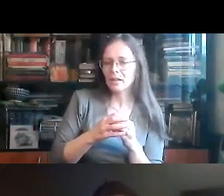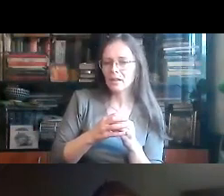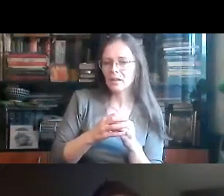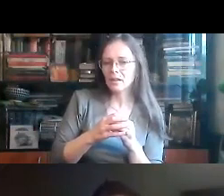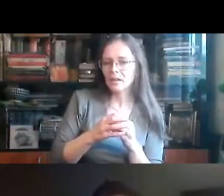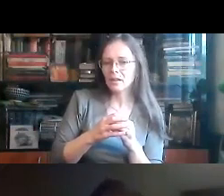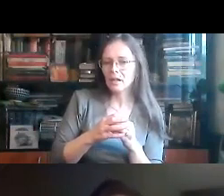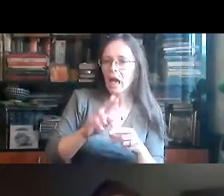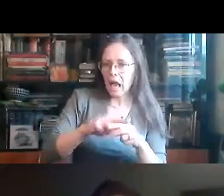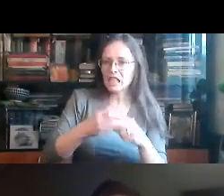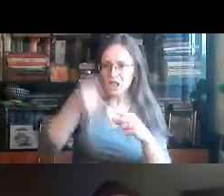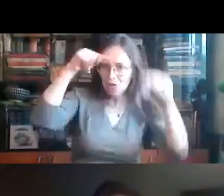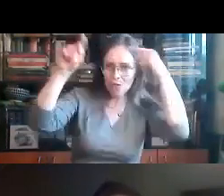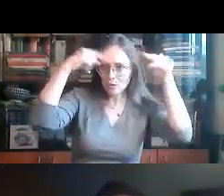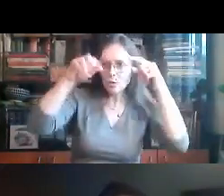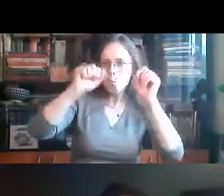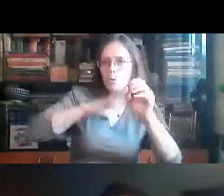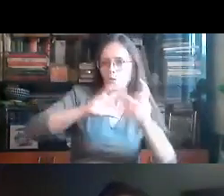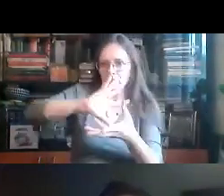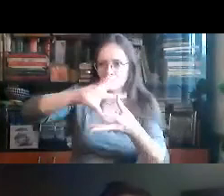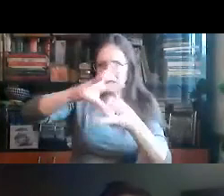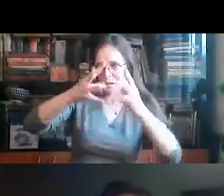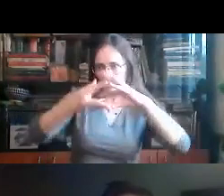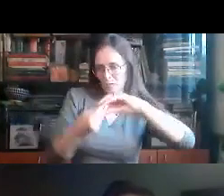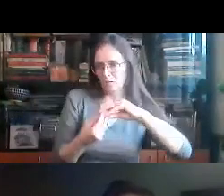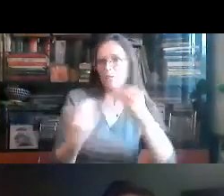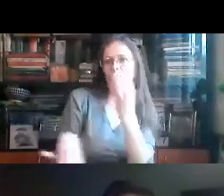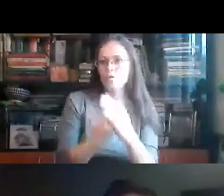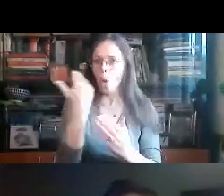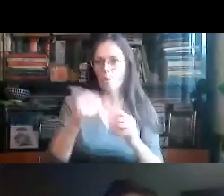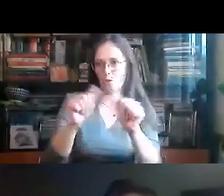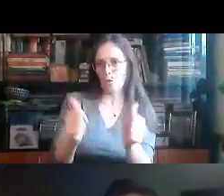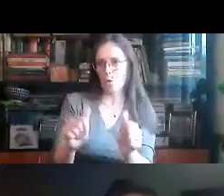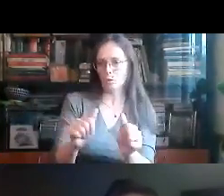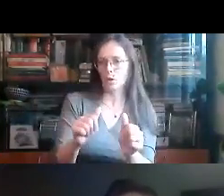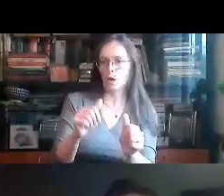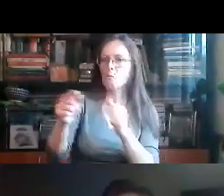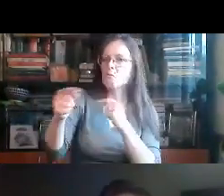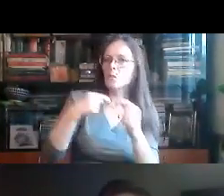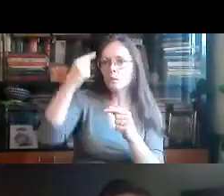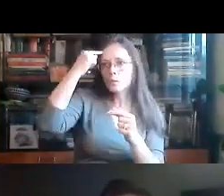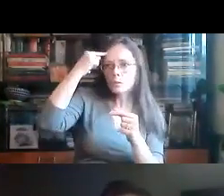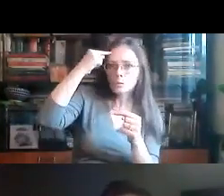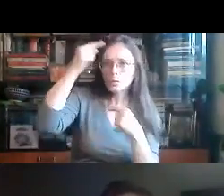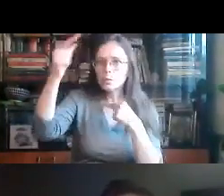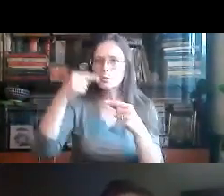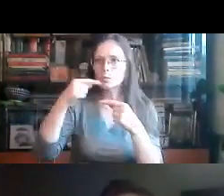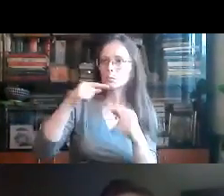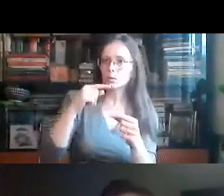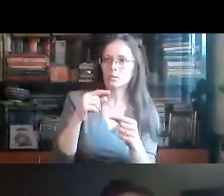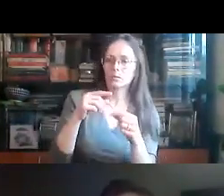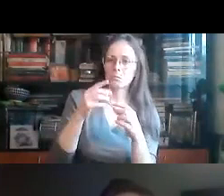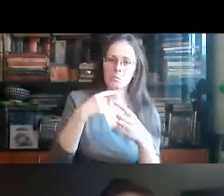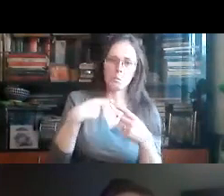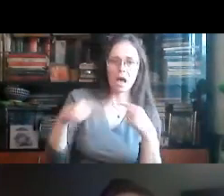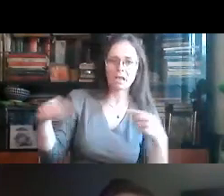энергия возвращается, и хорошо думается. Ну, во всяком случае, я говорю, что вот я поддерживаю Оксану, я понимаю,